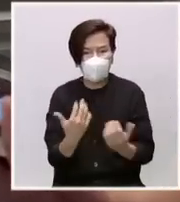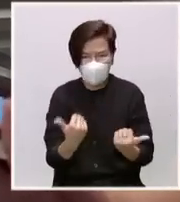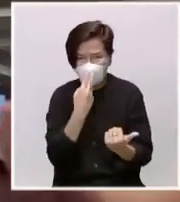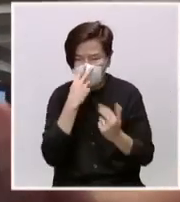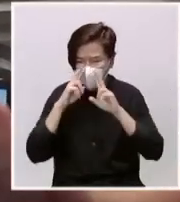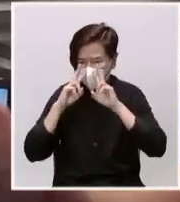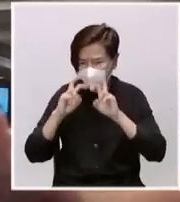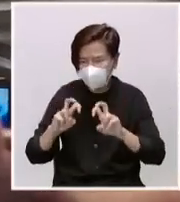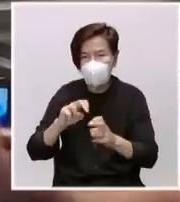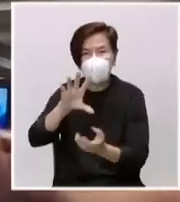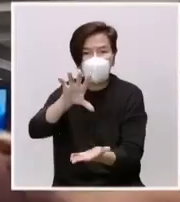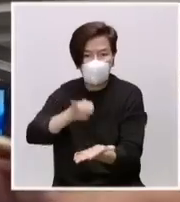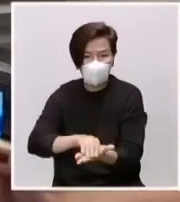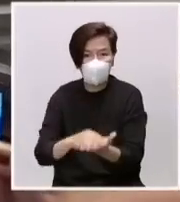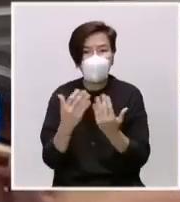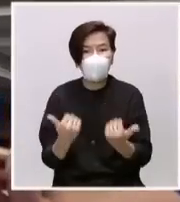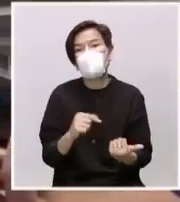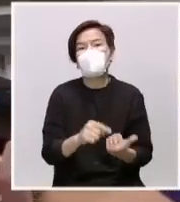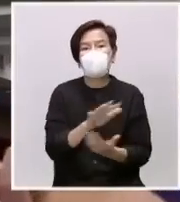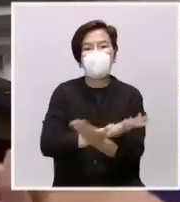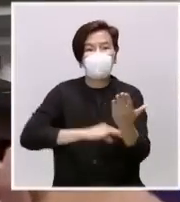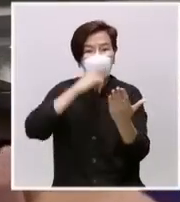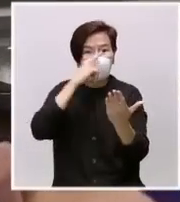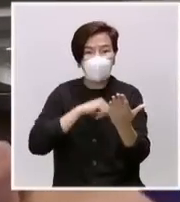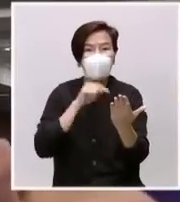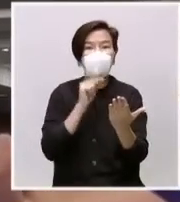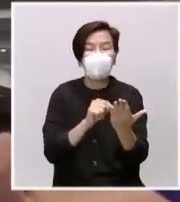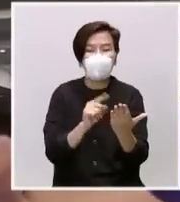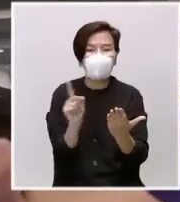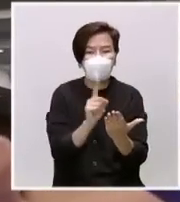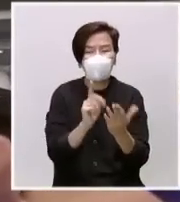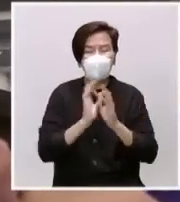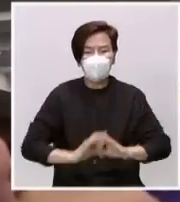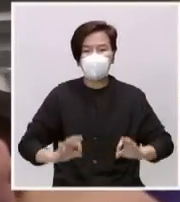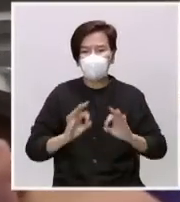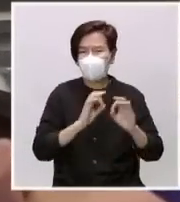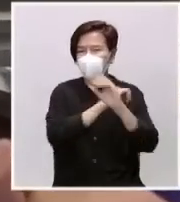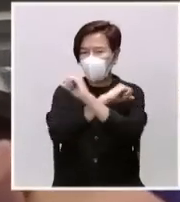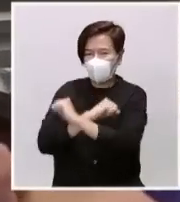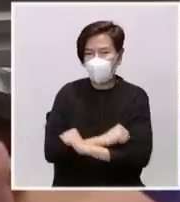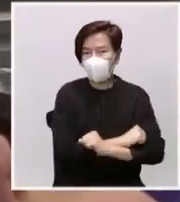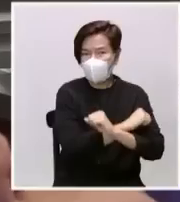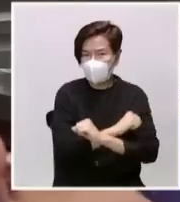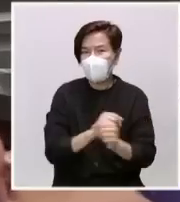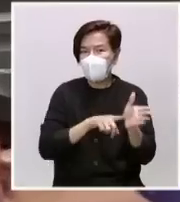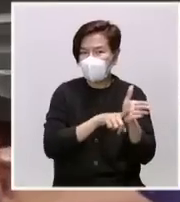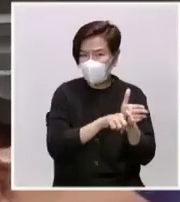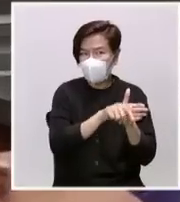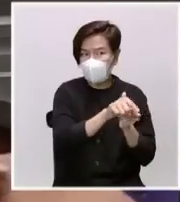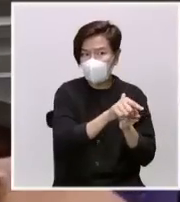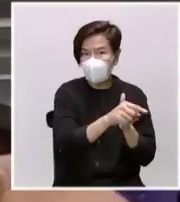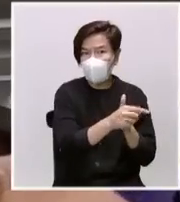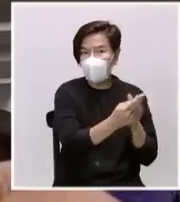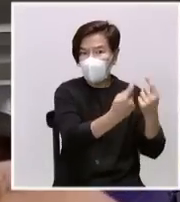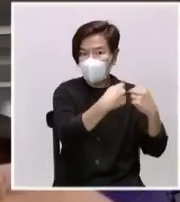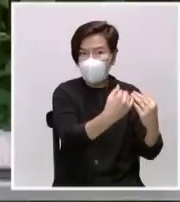อยู่นะครับไทยเราแม้จะยังไม่มีสายพันธุ์นี้เข้ามาแต่ก็เป็นหนึ่งในประเทศที่เฝ้าระวังสายพันธุ์นี้เช่นกันแม้ว่าองค์การอ